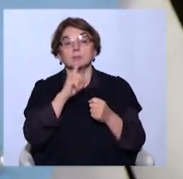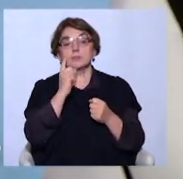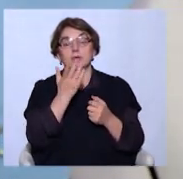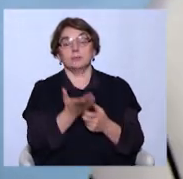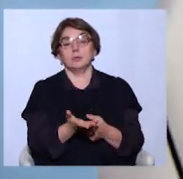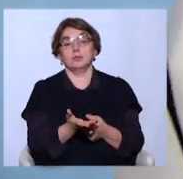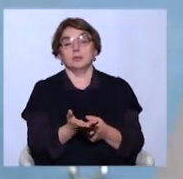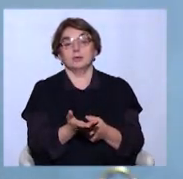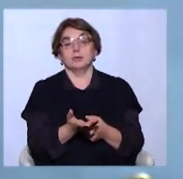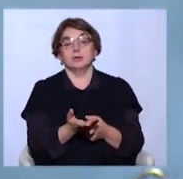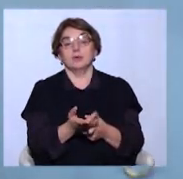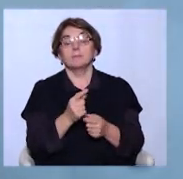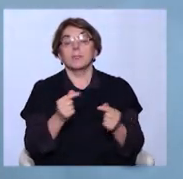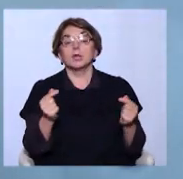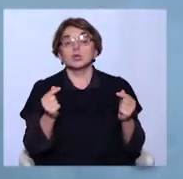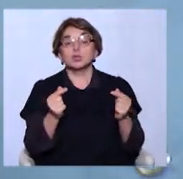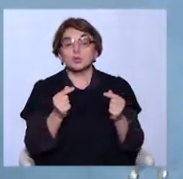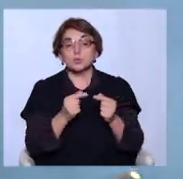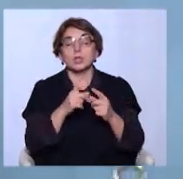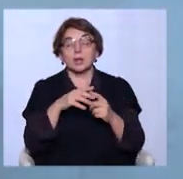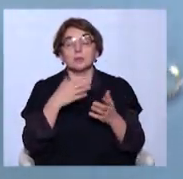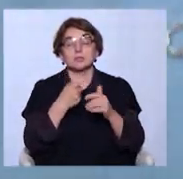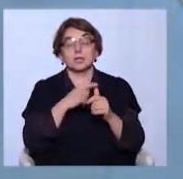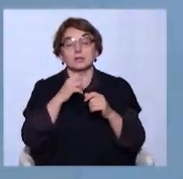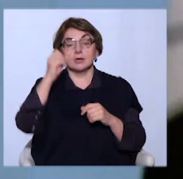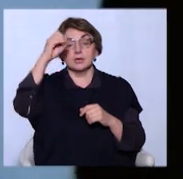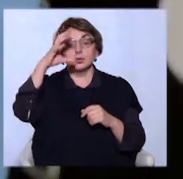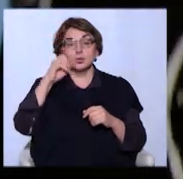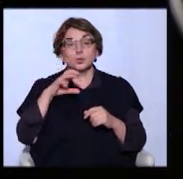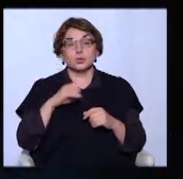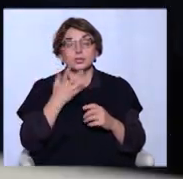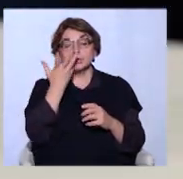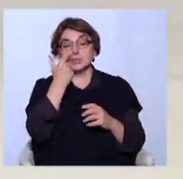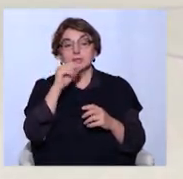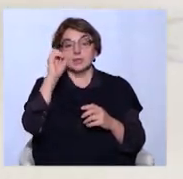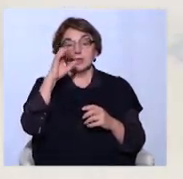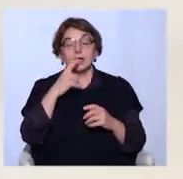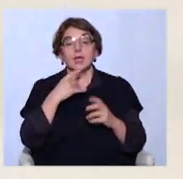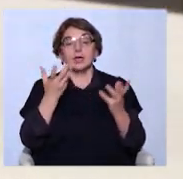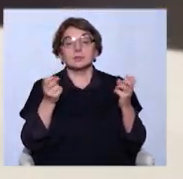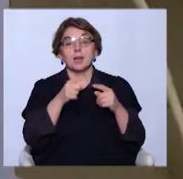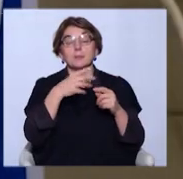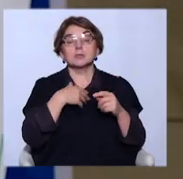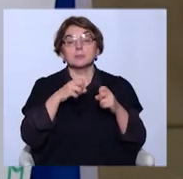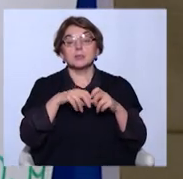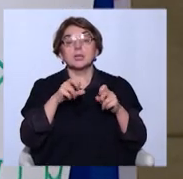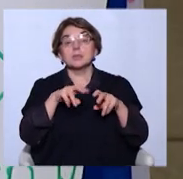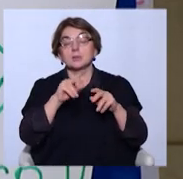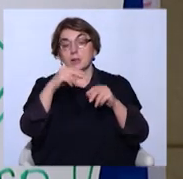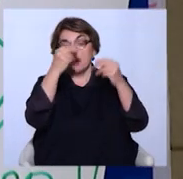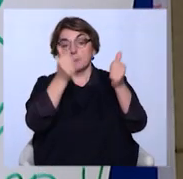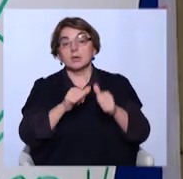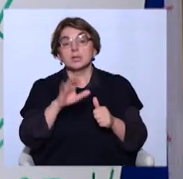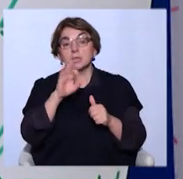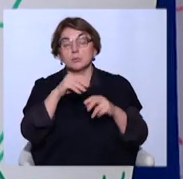უკვე მწვანე შეფერილობა. სწორედ ამიტომ ქვია მას შუქნიშნის ექსპერიმენტი. და რა ხდება ამ შემთხვევაში? მე აქ მიწერია ინდიგო კარმინის ფორმულა